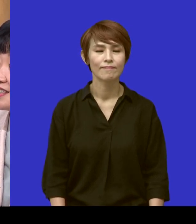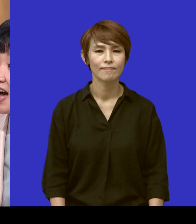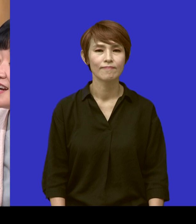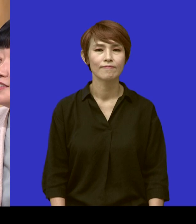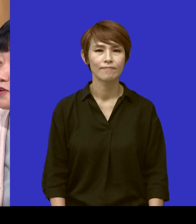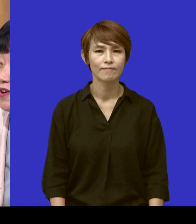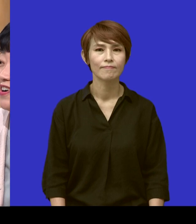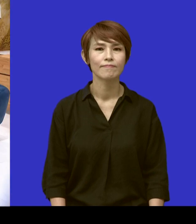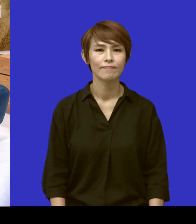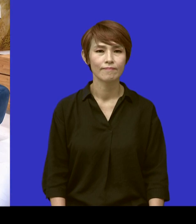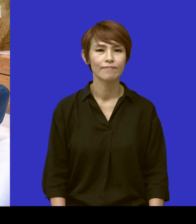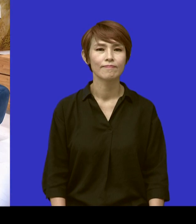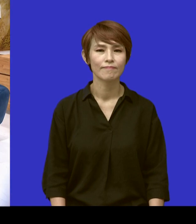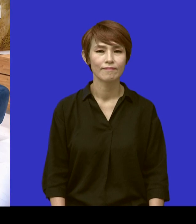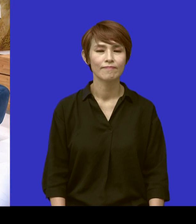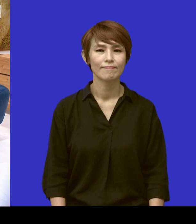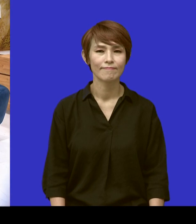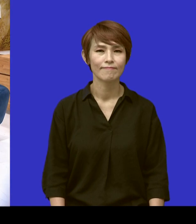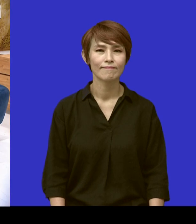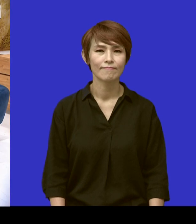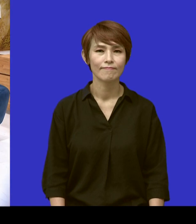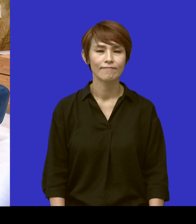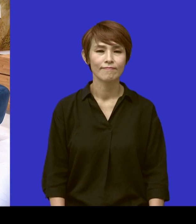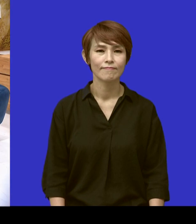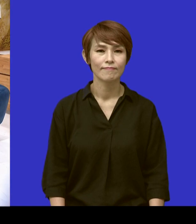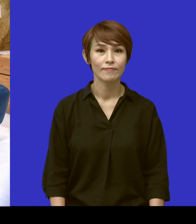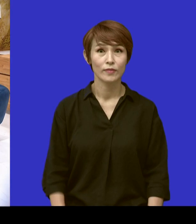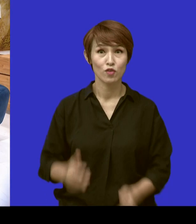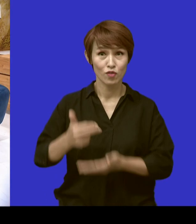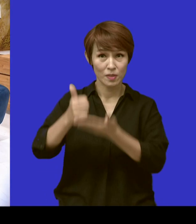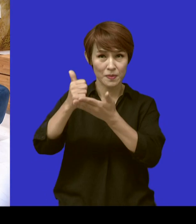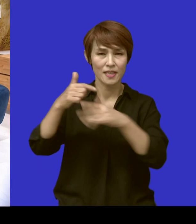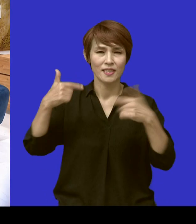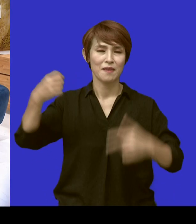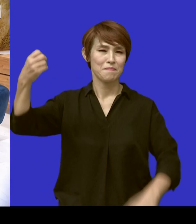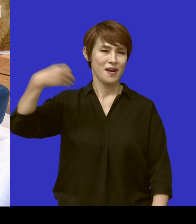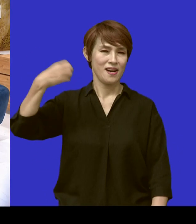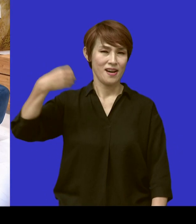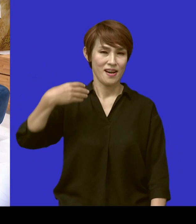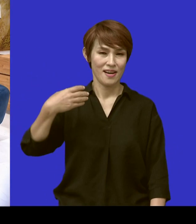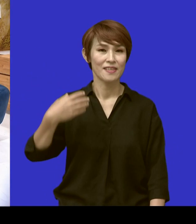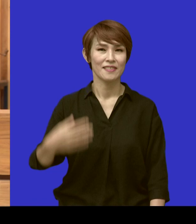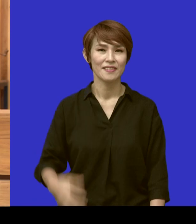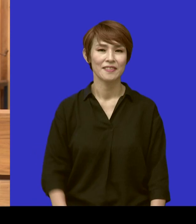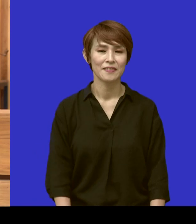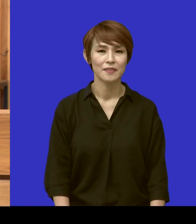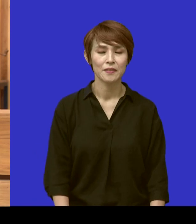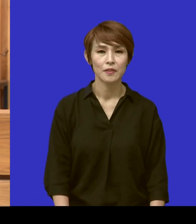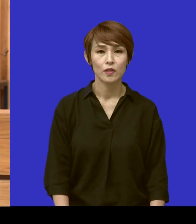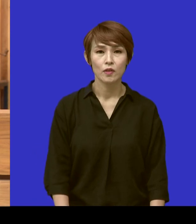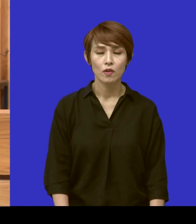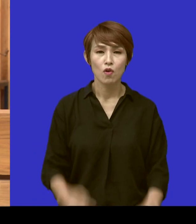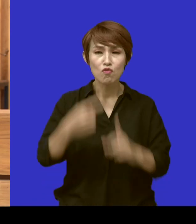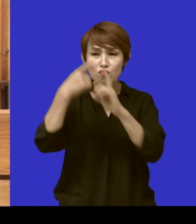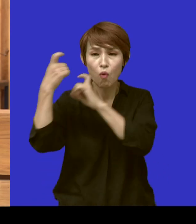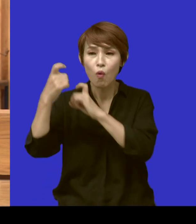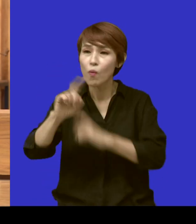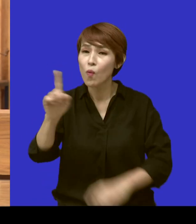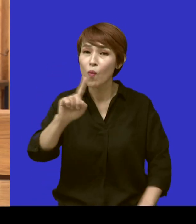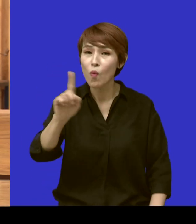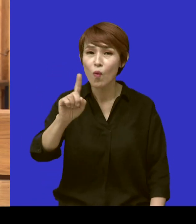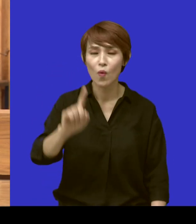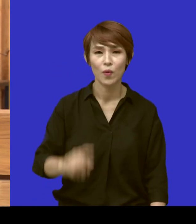십자가가 사라져요. 네. 주님이 항상 말씀하세요. 네. 어떤 유혹이나 어떤